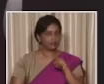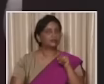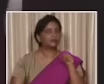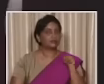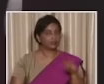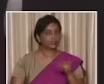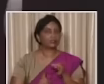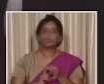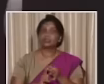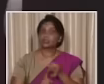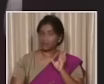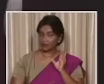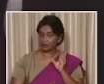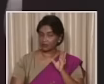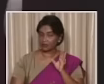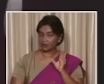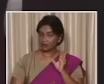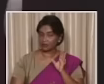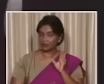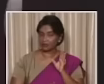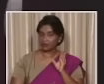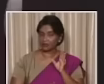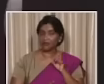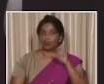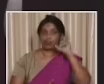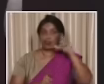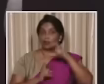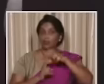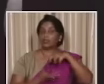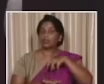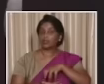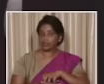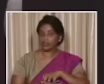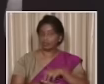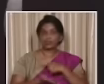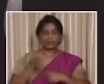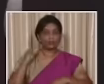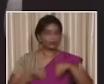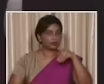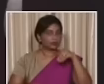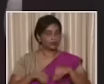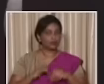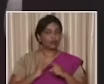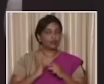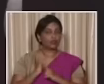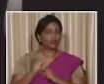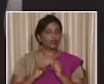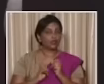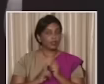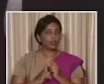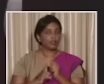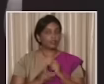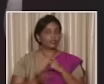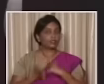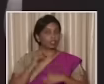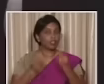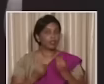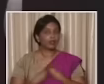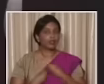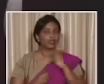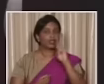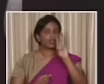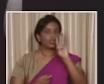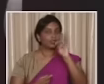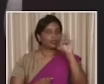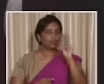ඉන්න ජනාධිපතිතුමාට කොළඹ දිස්ත්‍රික්කයෙන් ඡන්දීලා ගරු UNP එකෙන් හම්බුනේ 30000යි මනාප ගණන්